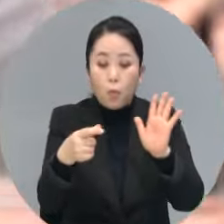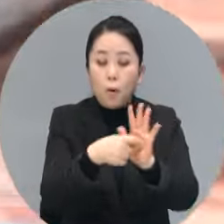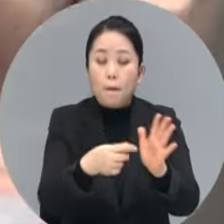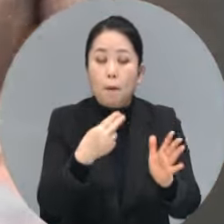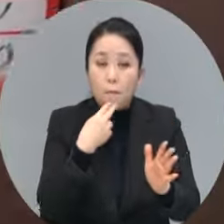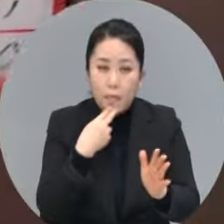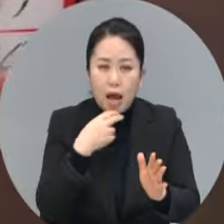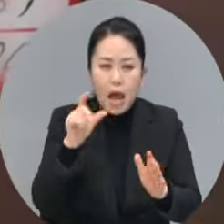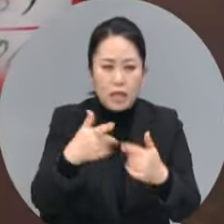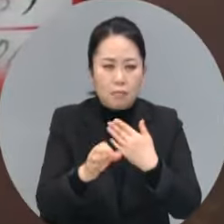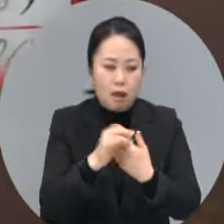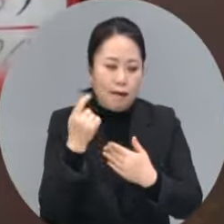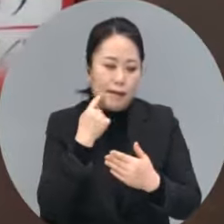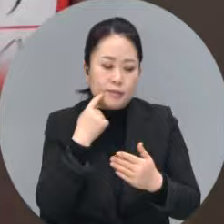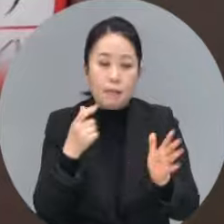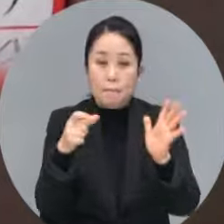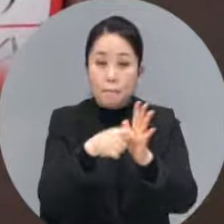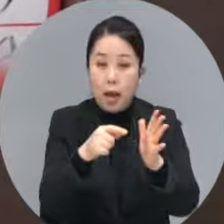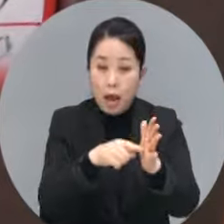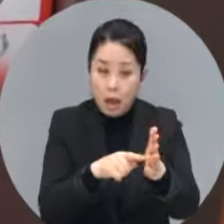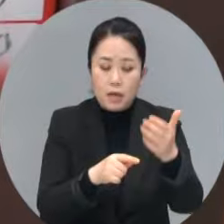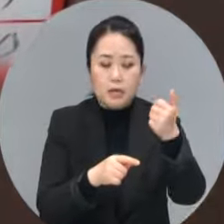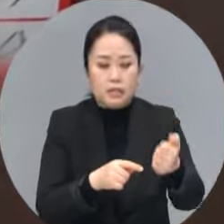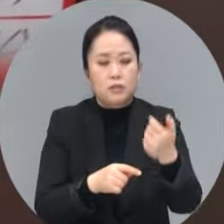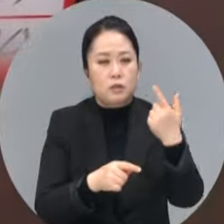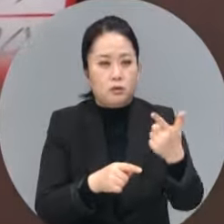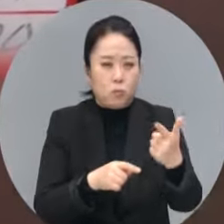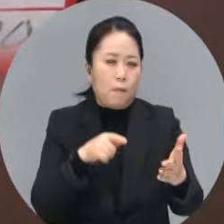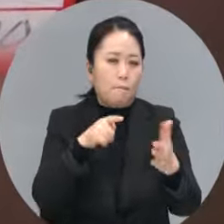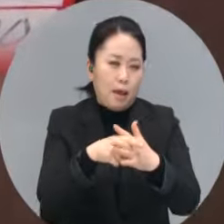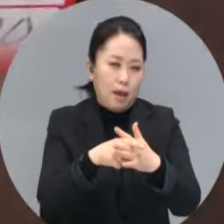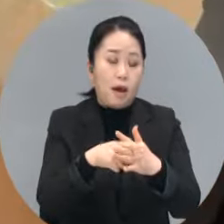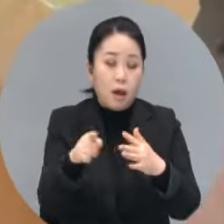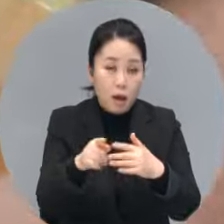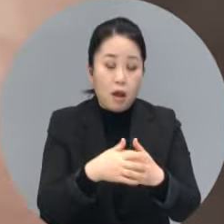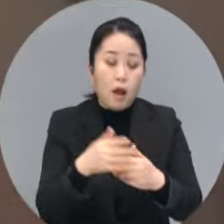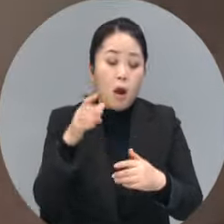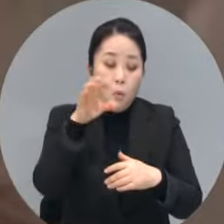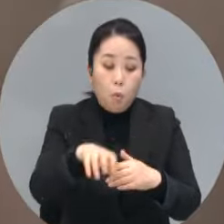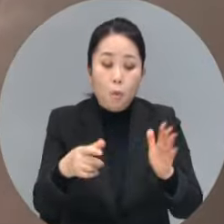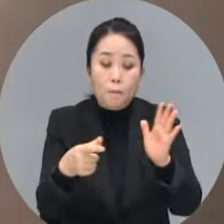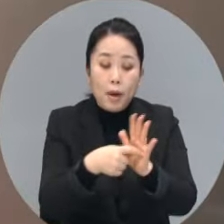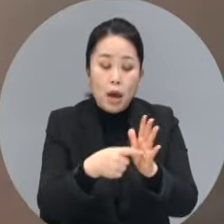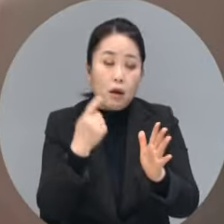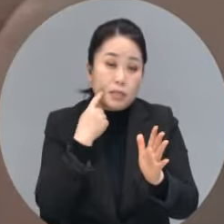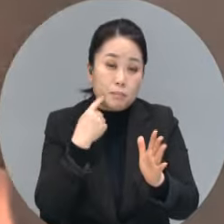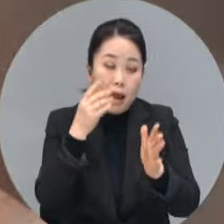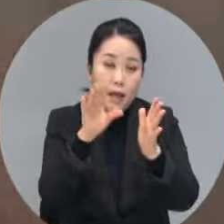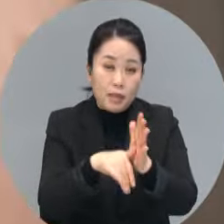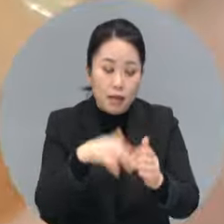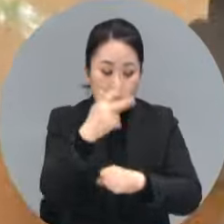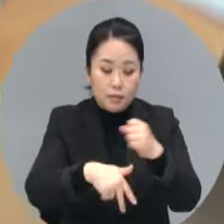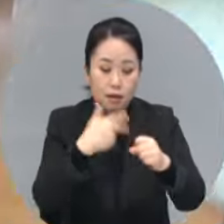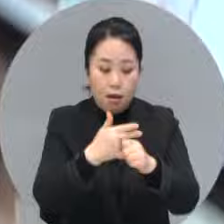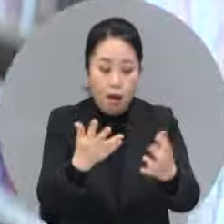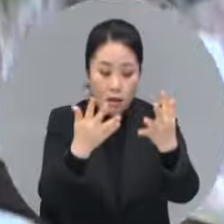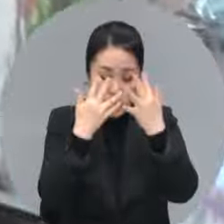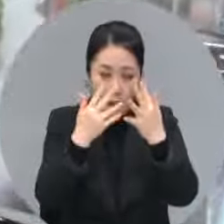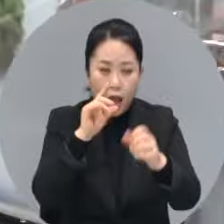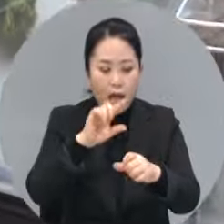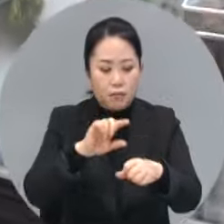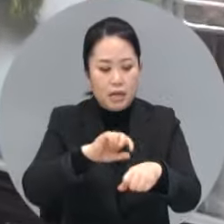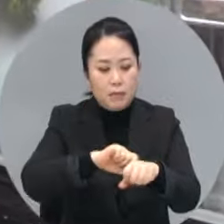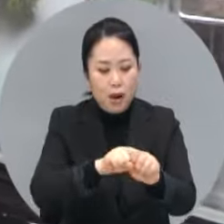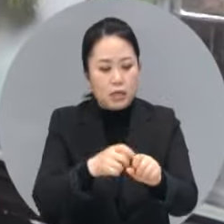업소 56곳을 적발했습니다. 원산지 허위 표시의 경우 7년 이하의 징역이나 1억 원 이하의 벌금에 처해질